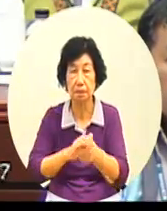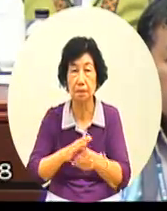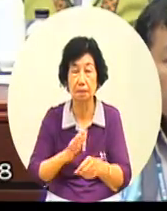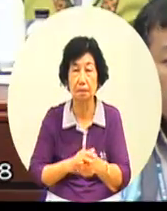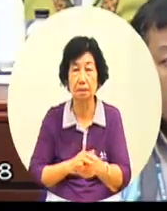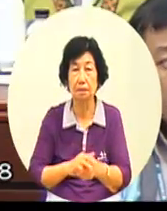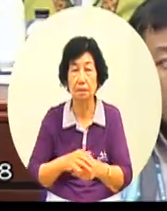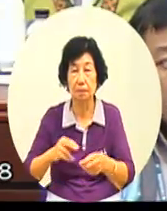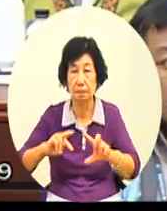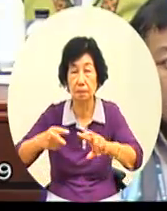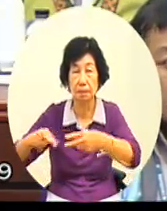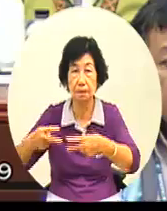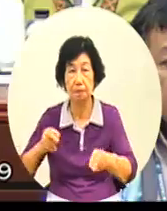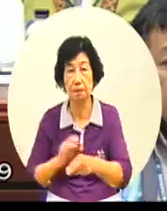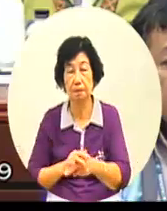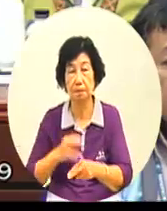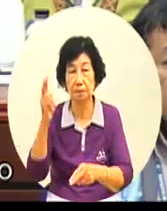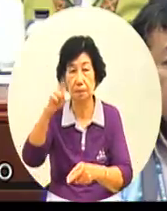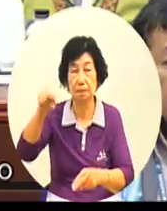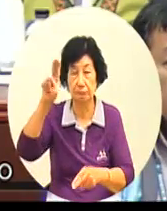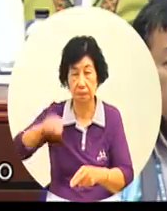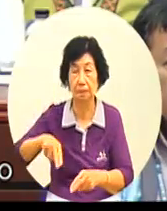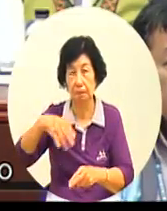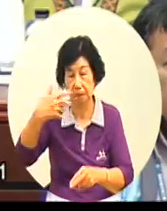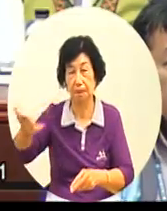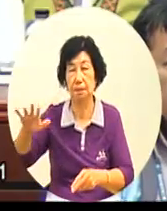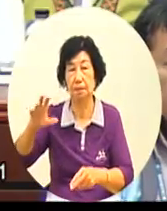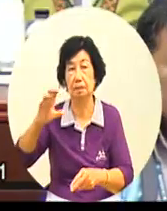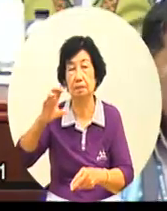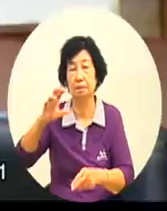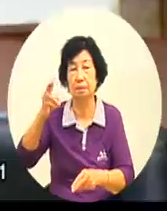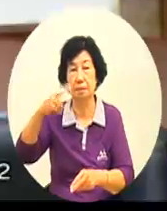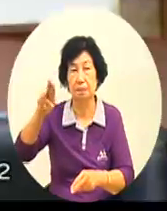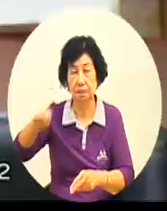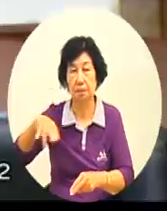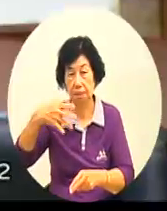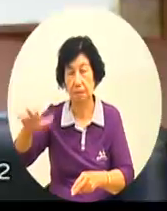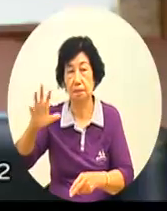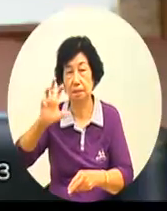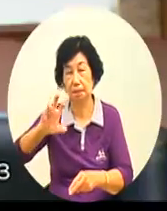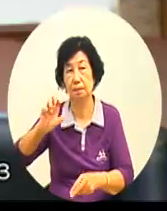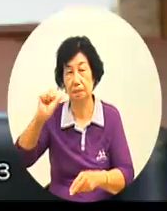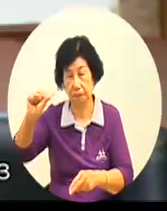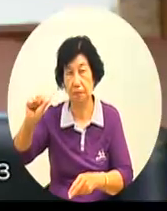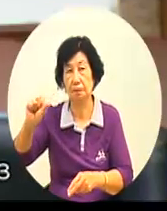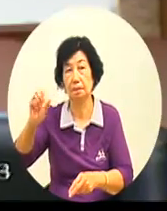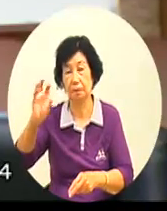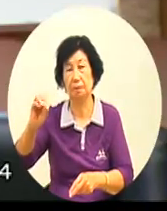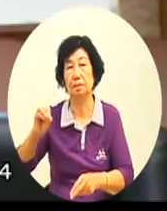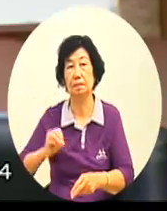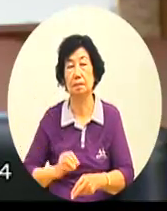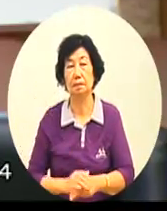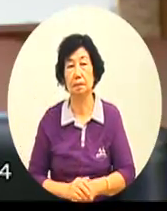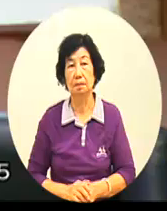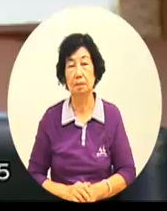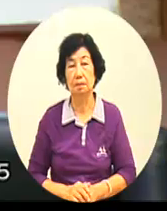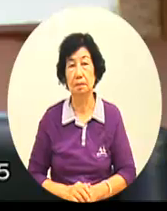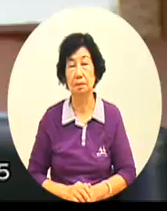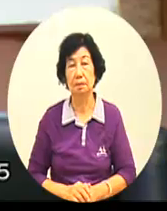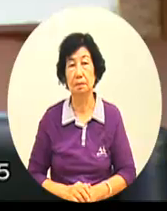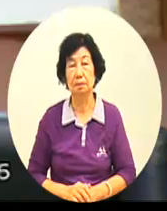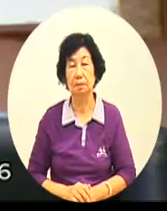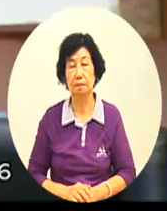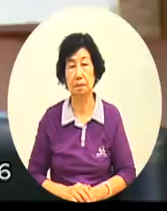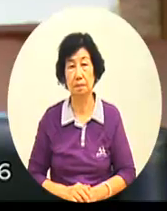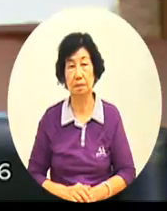清疏的经费是2085万。 哦，2080万。 85万。 哦，2085万。